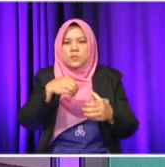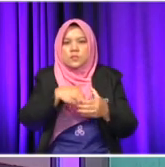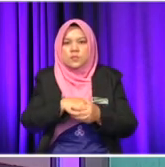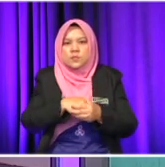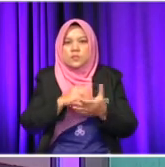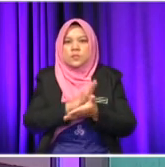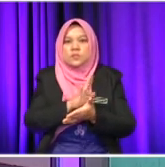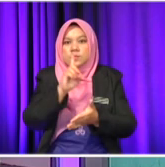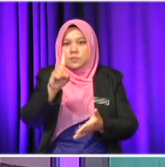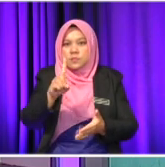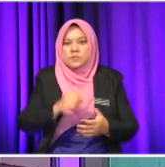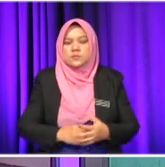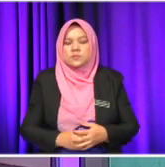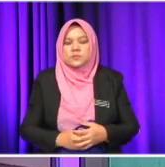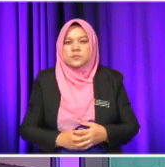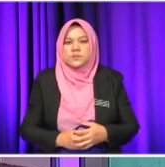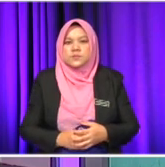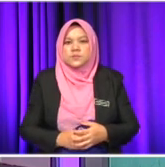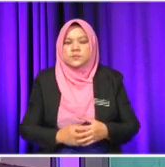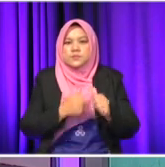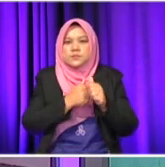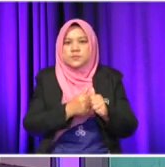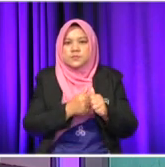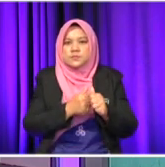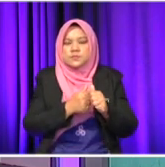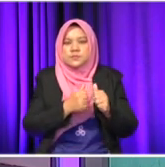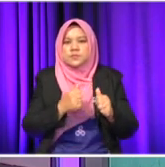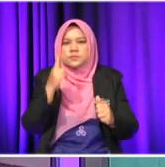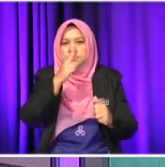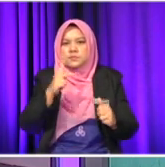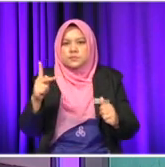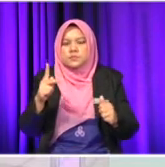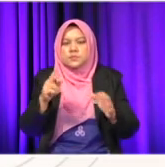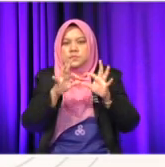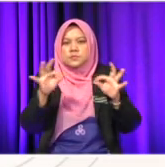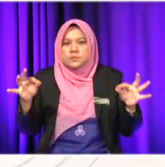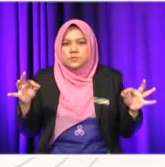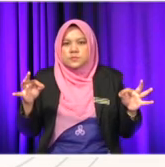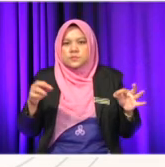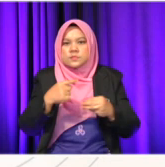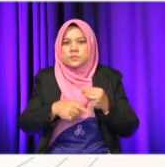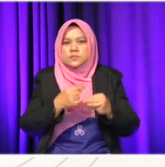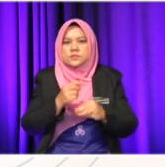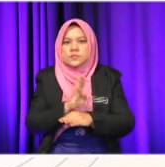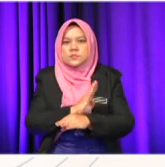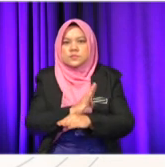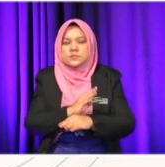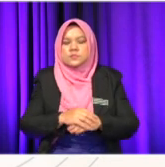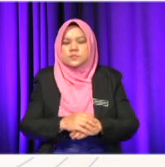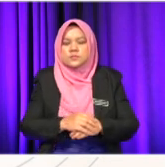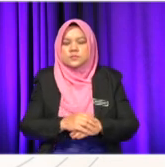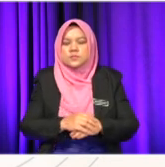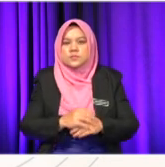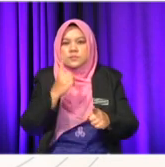kertas 1 oke oke Berikut merupakan pernyataan mengenai usaha wine betul